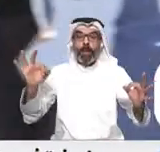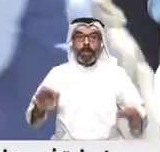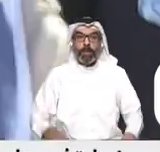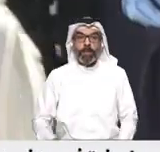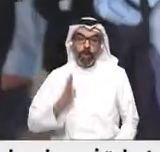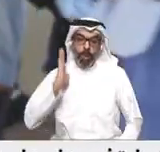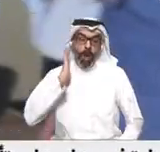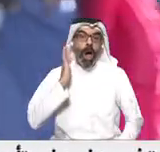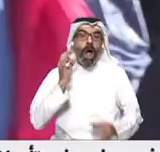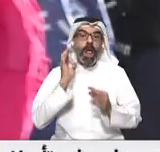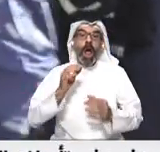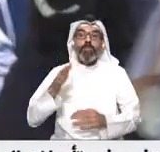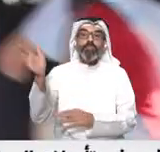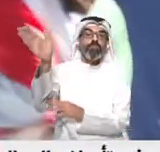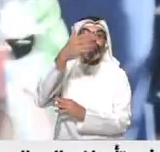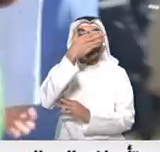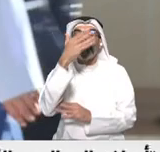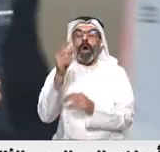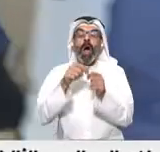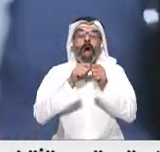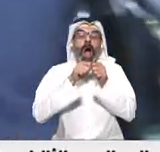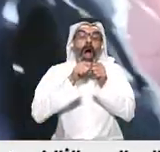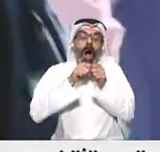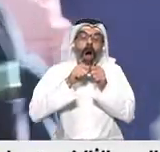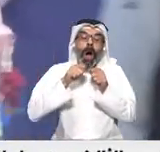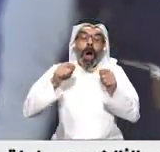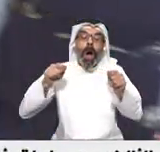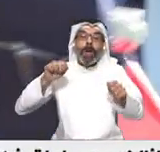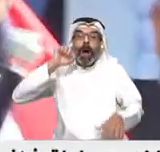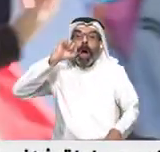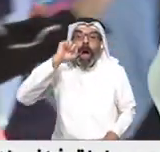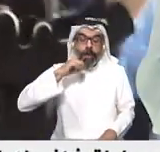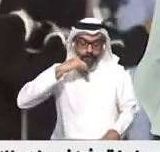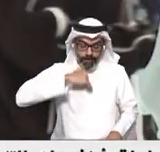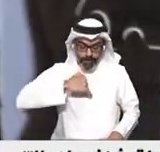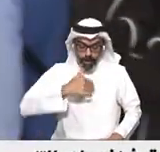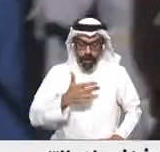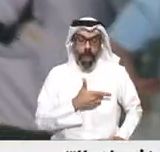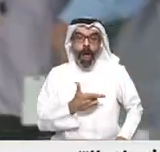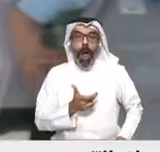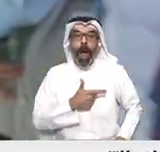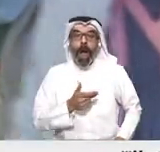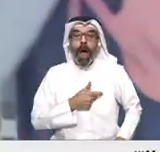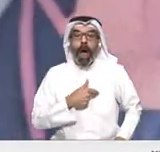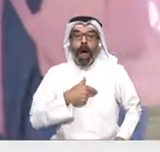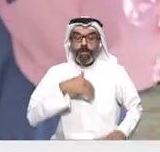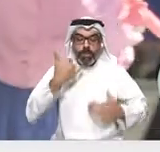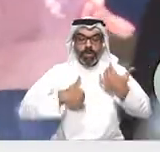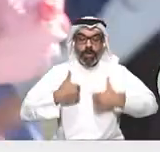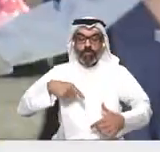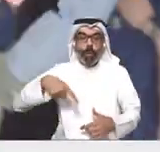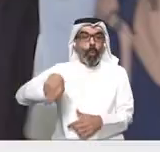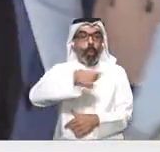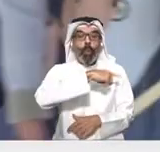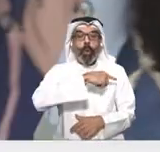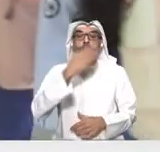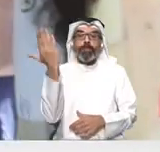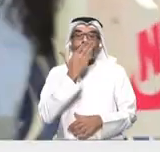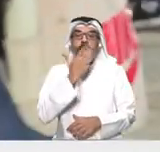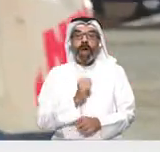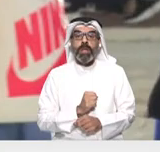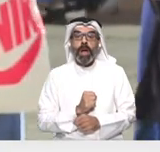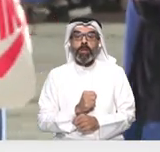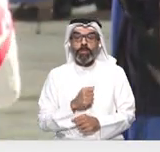النشيد الوطني كاملا هو العنوان الأكبر المحفور في قلوب ونفوس الطلبة في كافة المدارس،